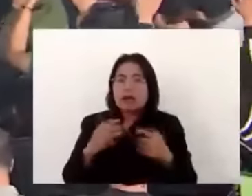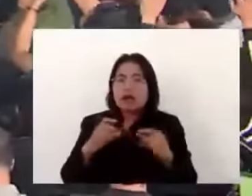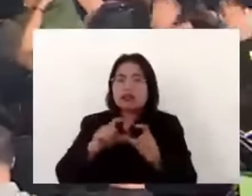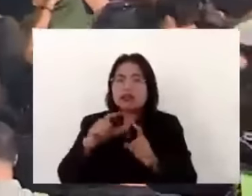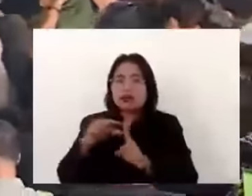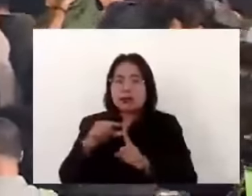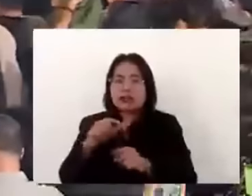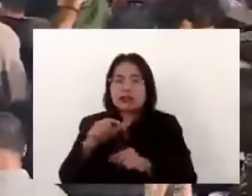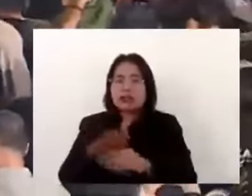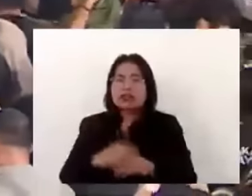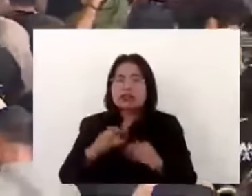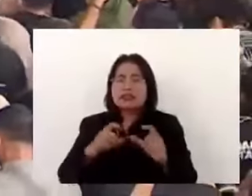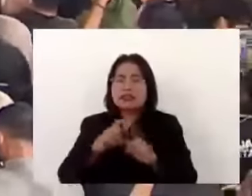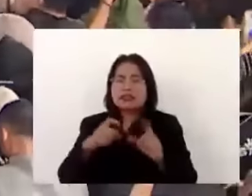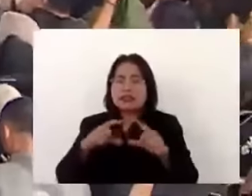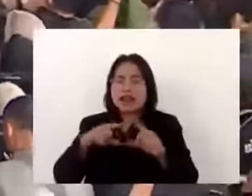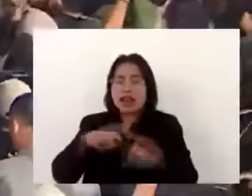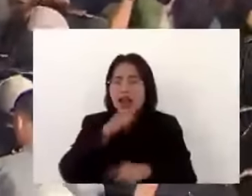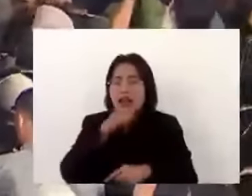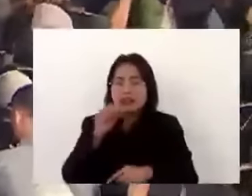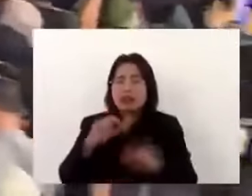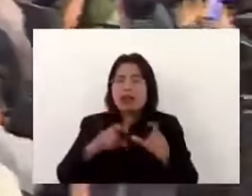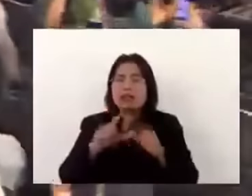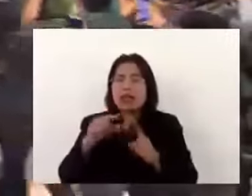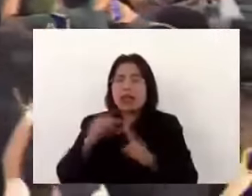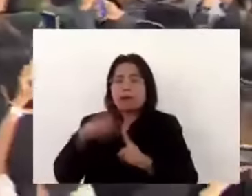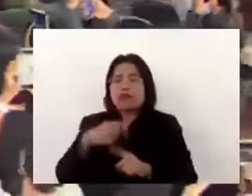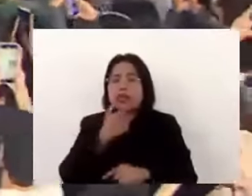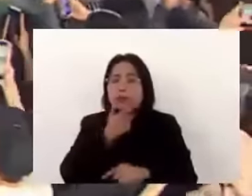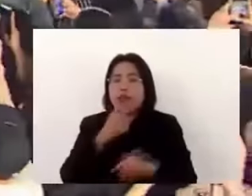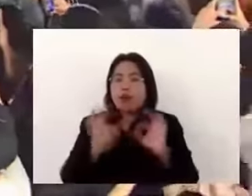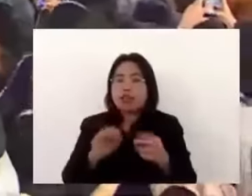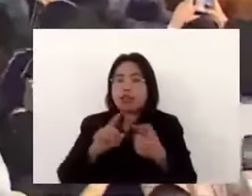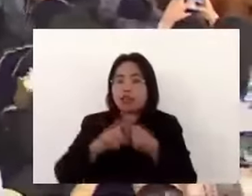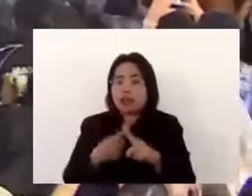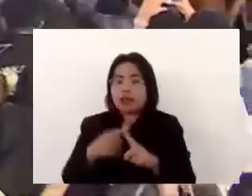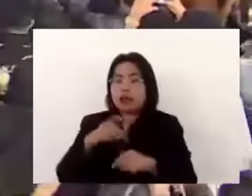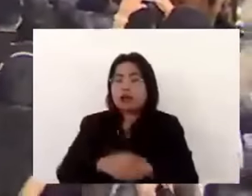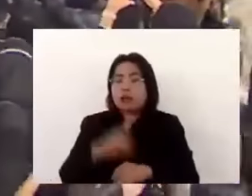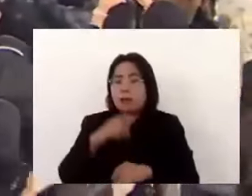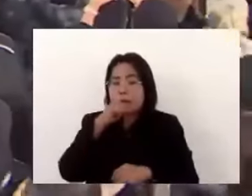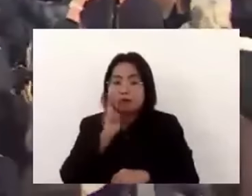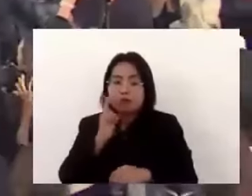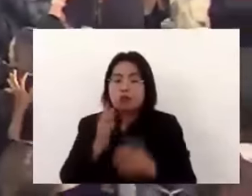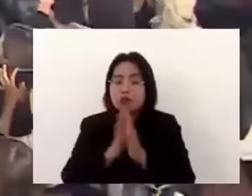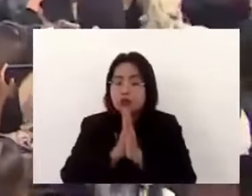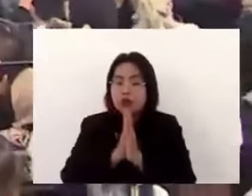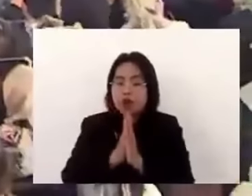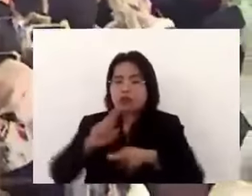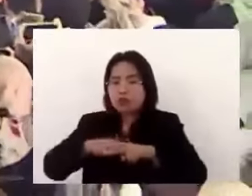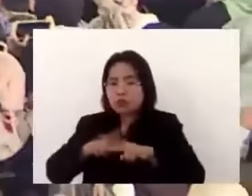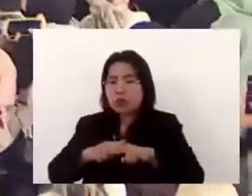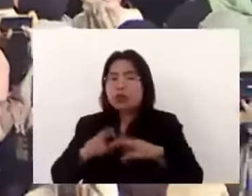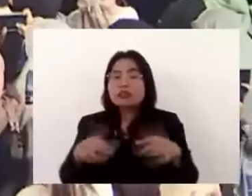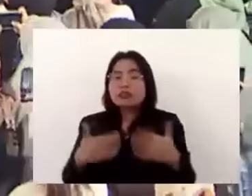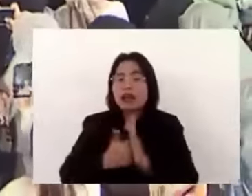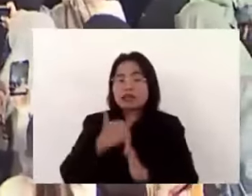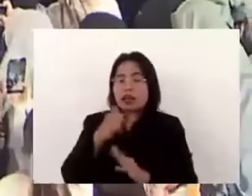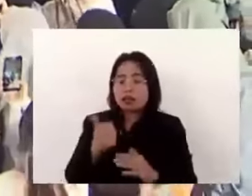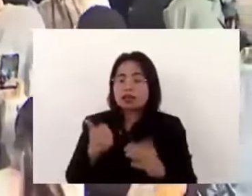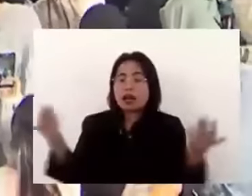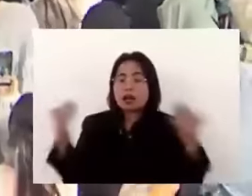TV siap mohon teman-teman saudara-saudara kita ibu bapak mohon izin untuk duduk biar acara akan